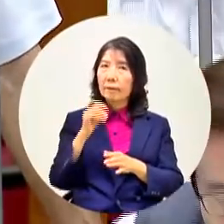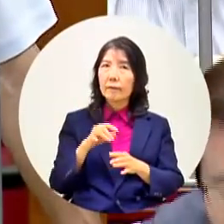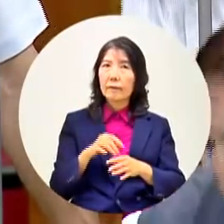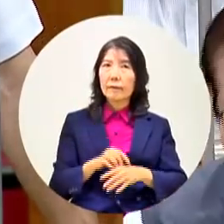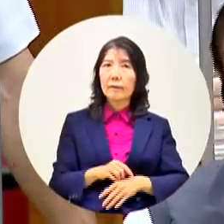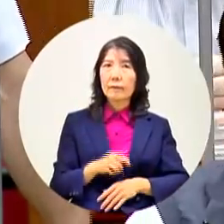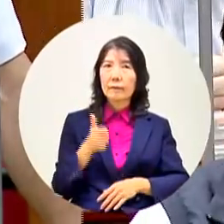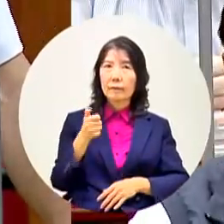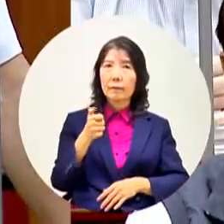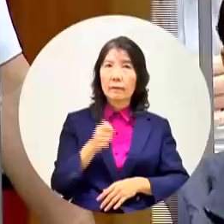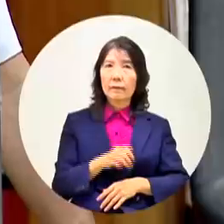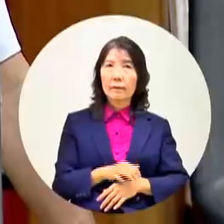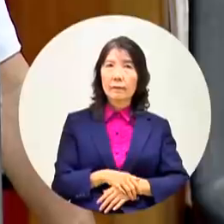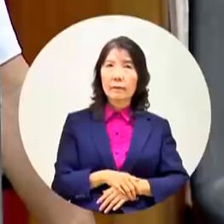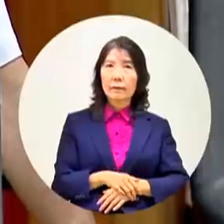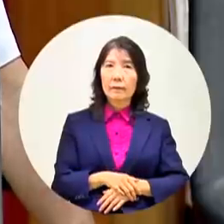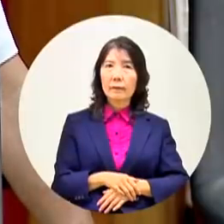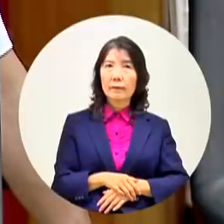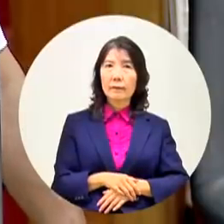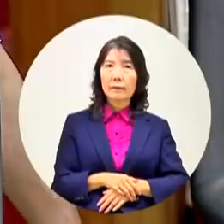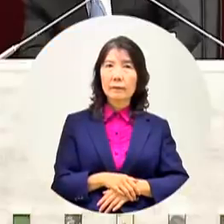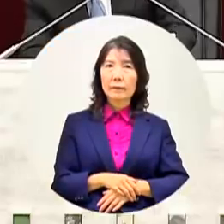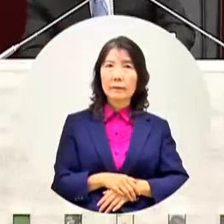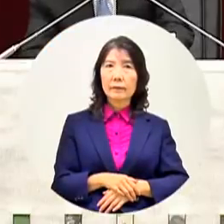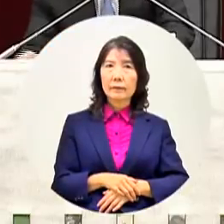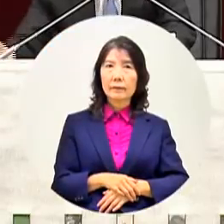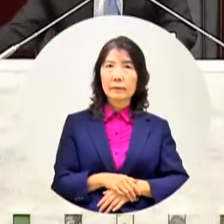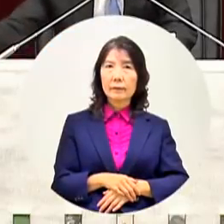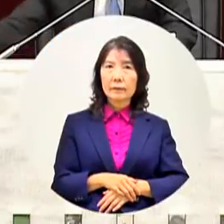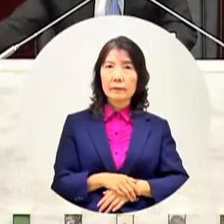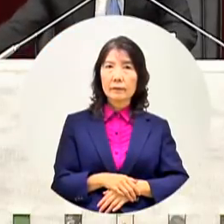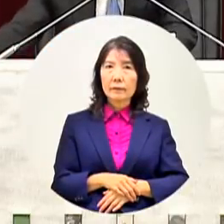谢。 好，